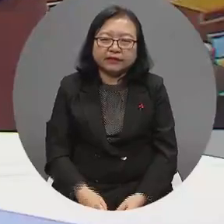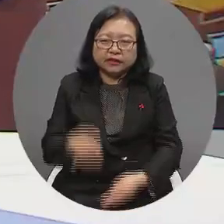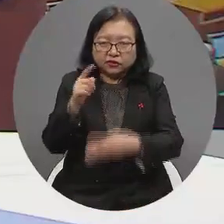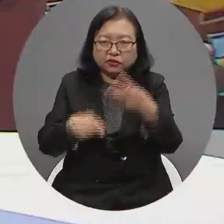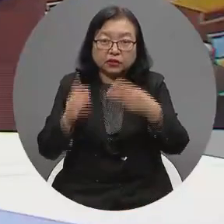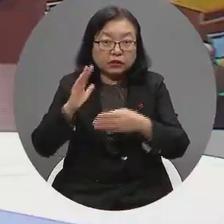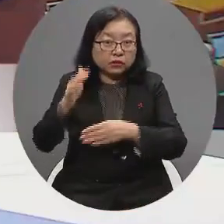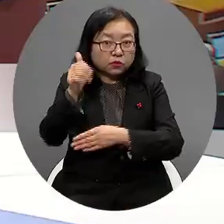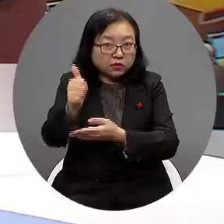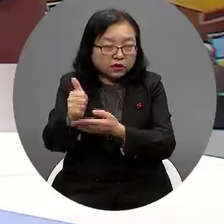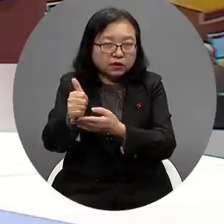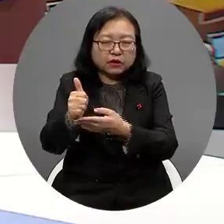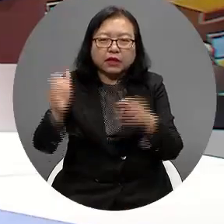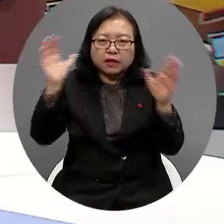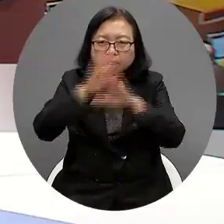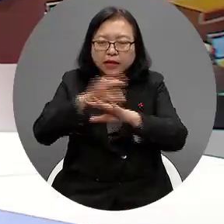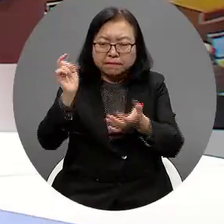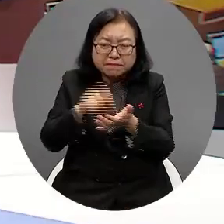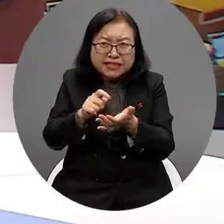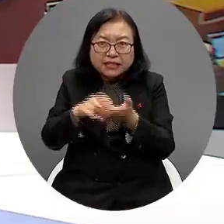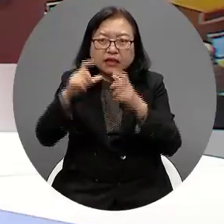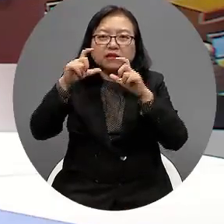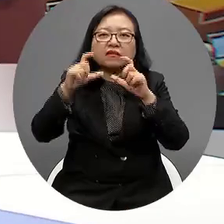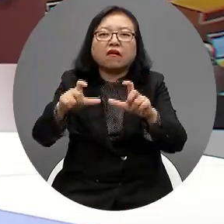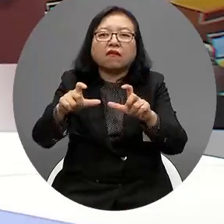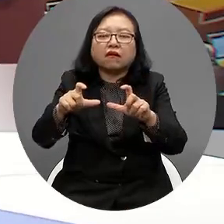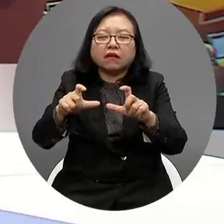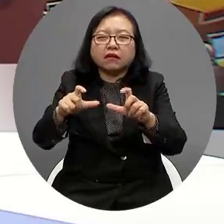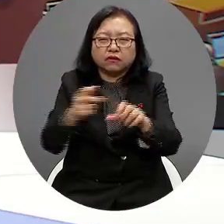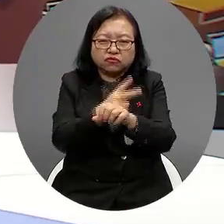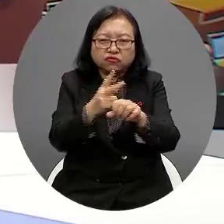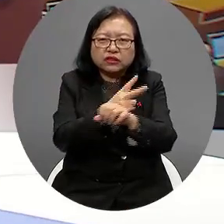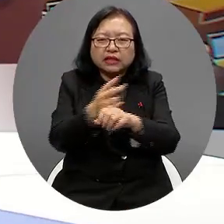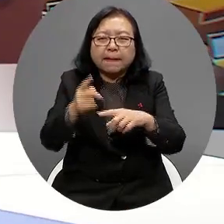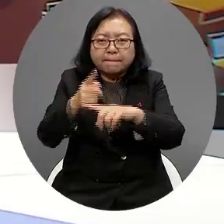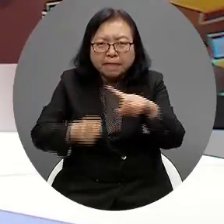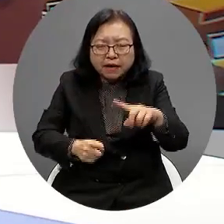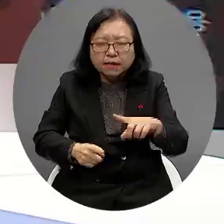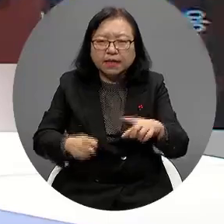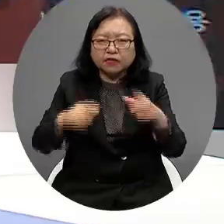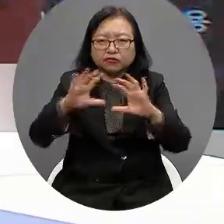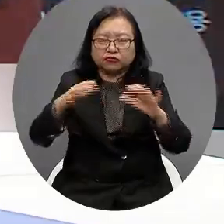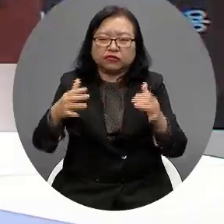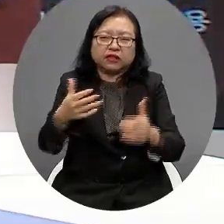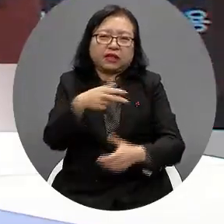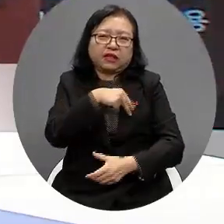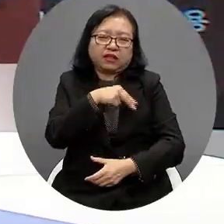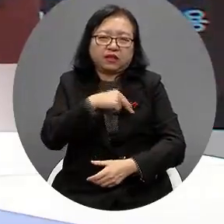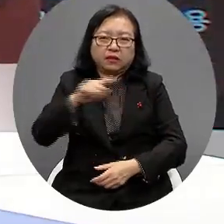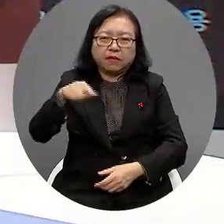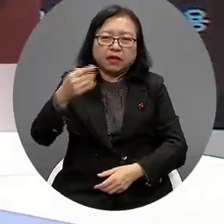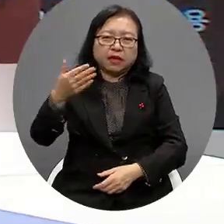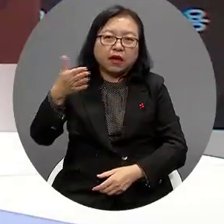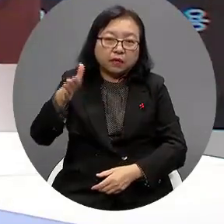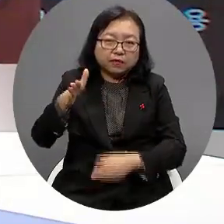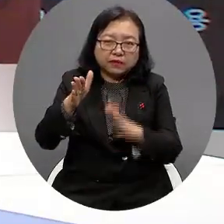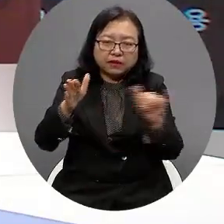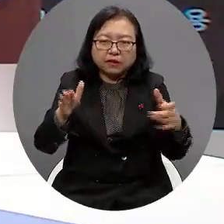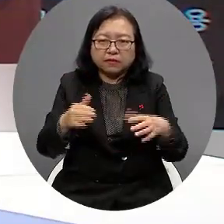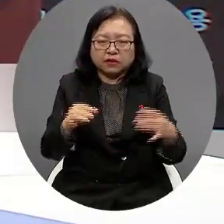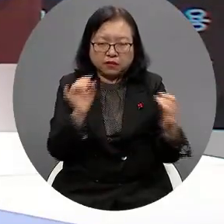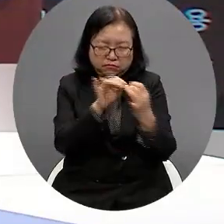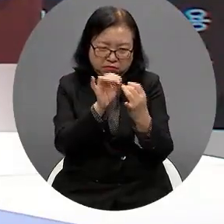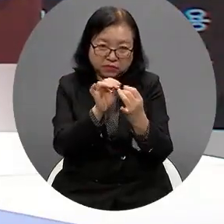윤석열 대통령의 심야 비상계엄 선포는 2시간 30분 만에 국회의원 190명의 찬성으로 계엄 해제